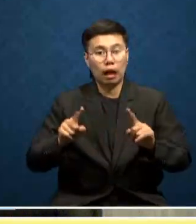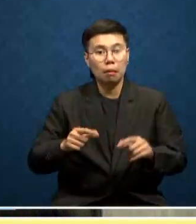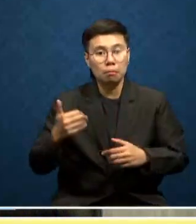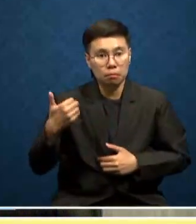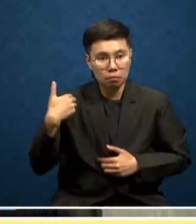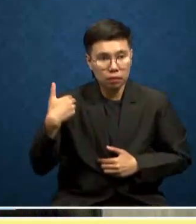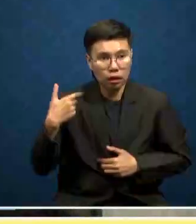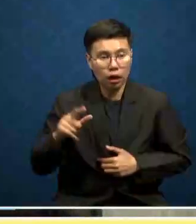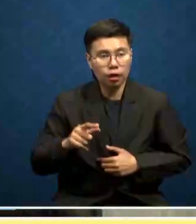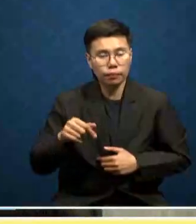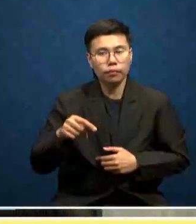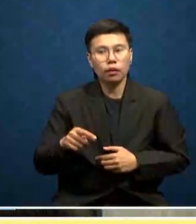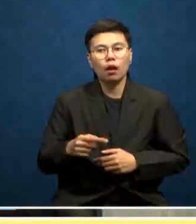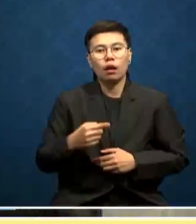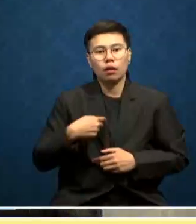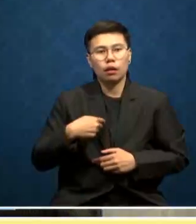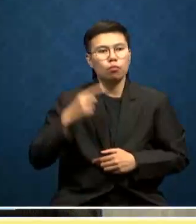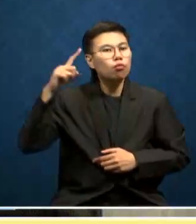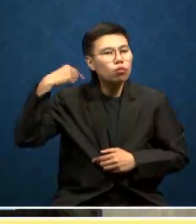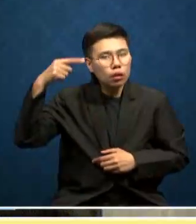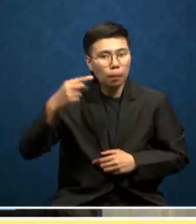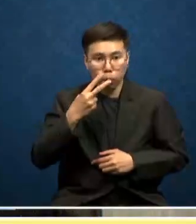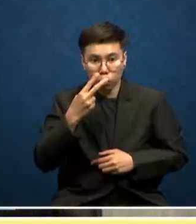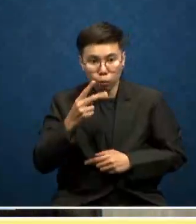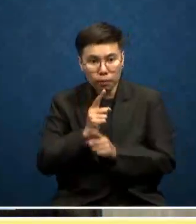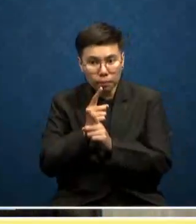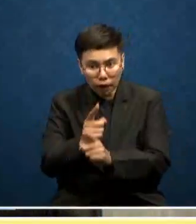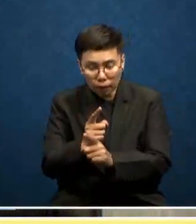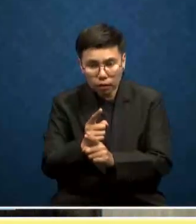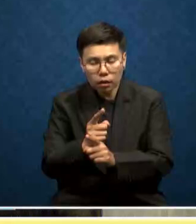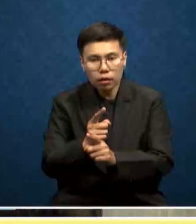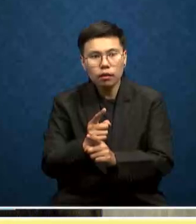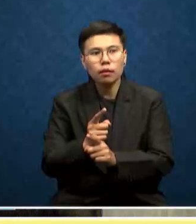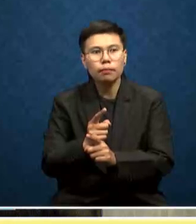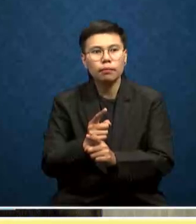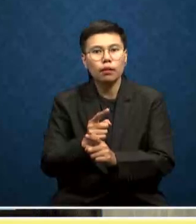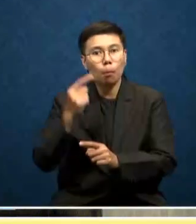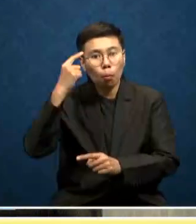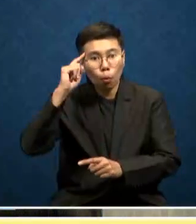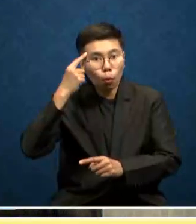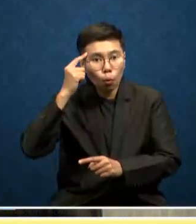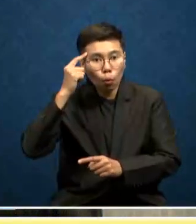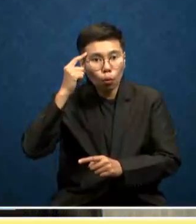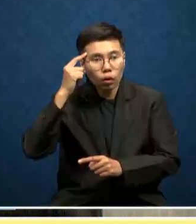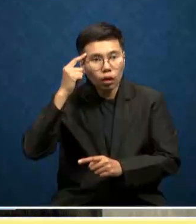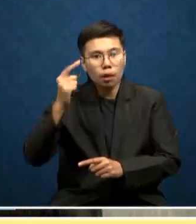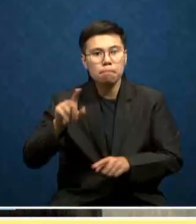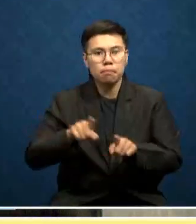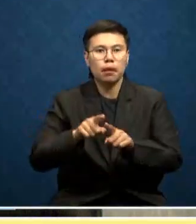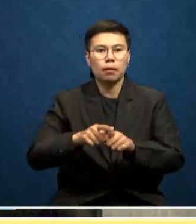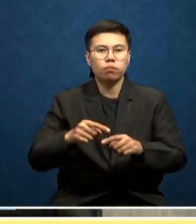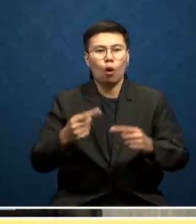ายผู้ที่ไปติดตามซึ่งเป็นสุภาพสตรีไปติดตามปรากฏว่าไม่ทราบว่าได้ไปถกเถียงหรือว่า